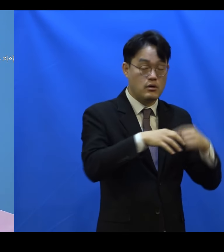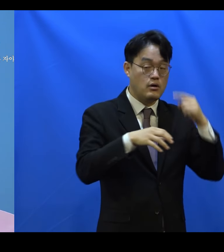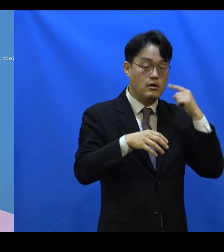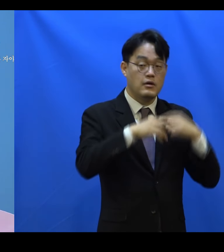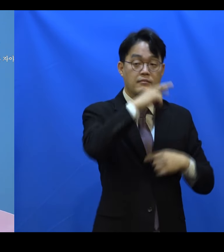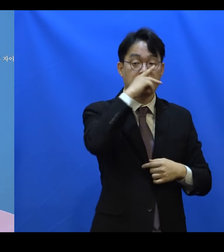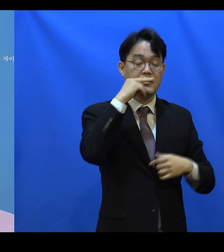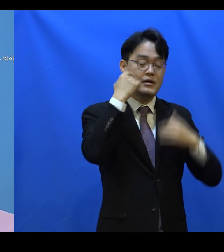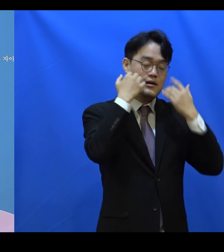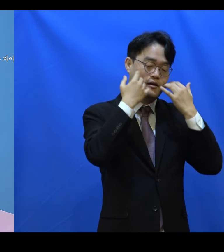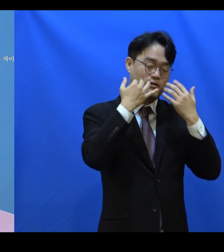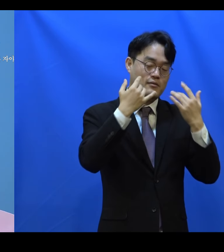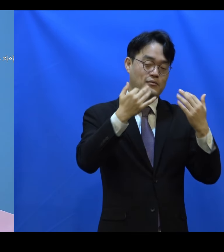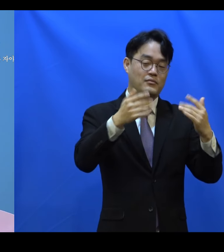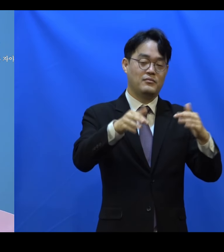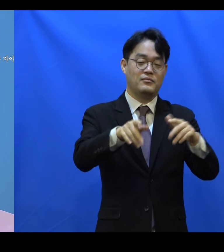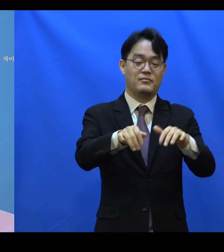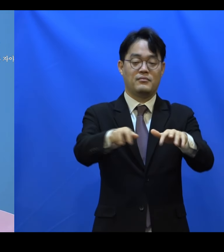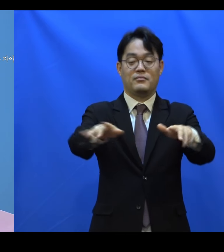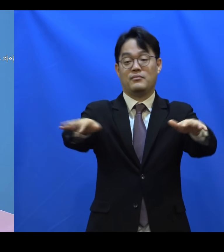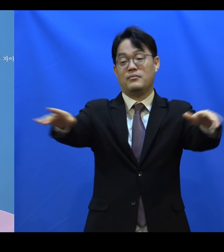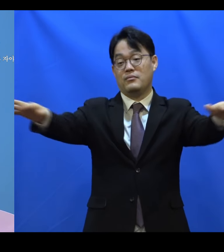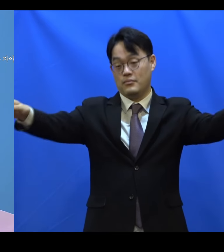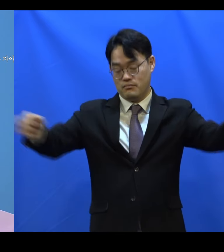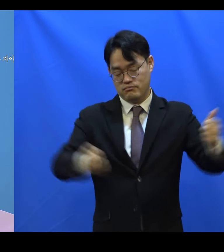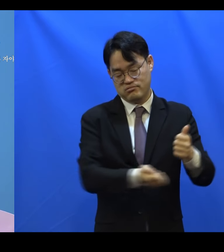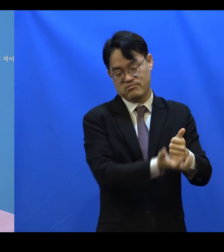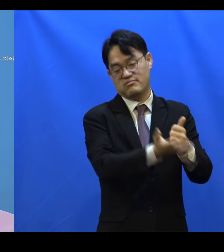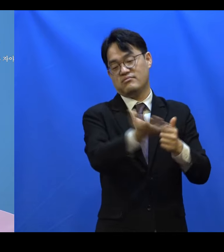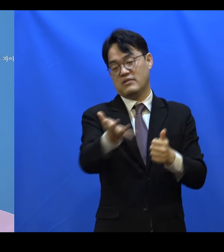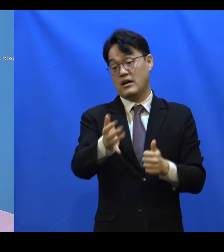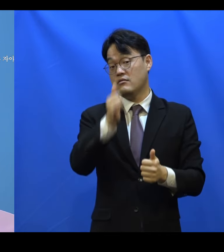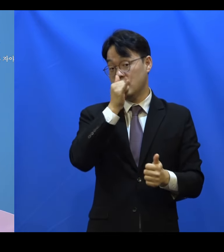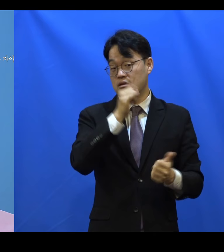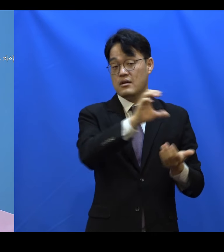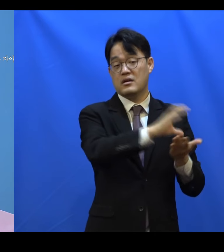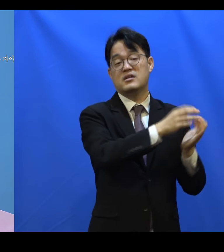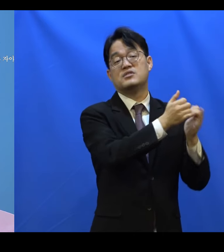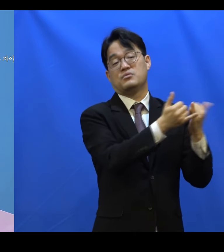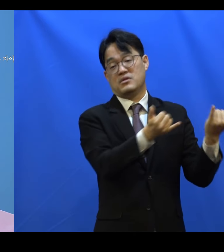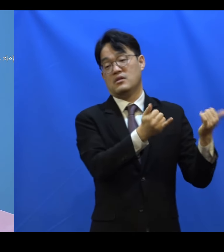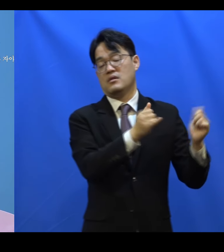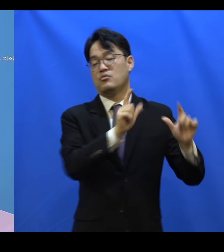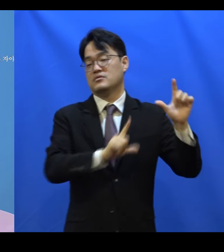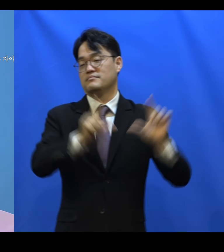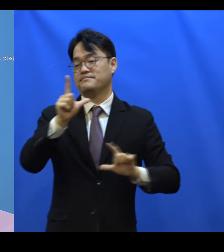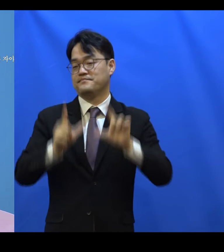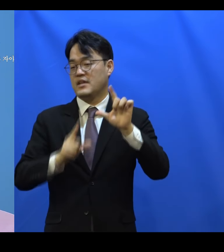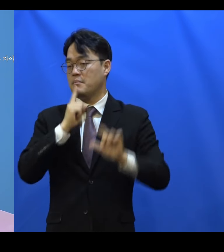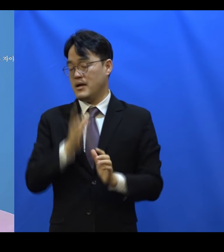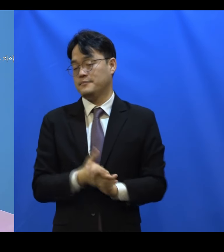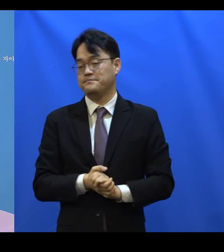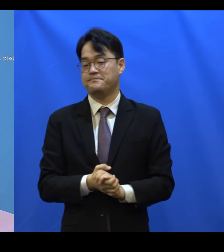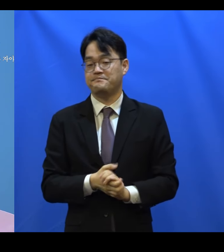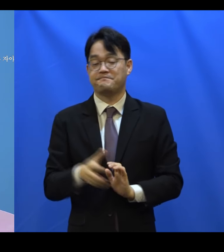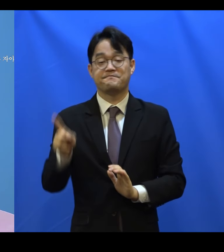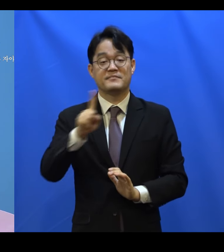우리가 가진 그리스도의 고유의 향기를 우리는 가지고 있는 거예요. 그래서 여러분, 어떤 시인이